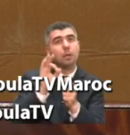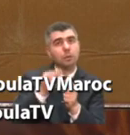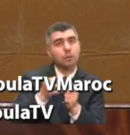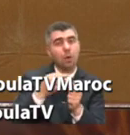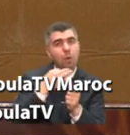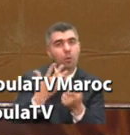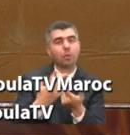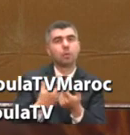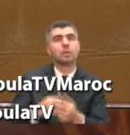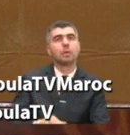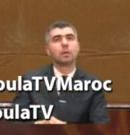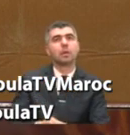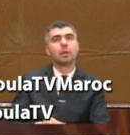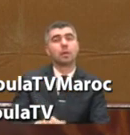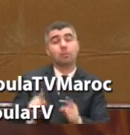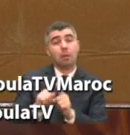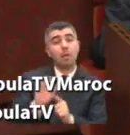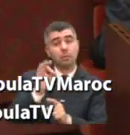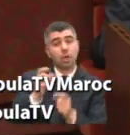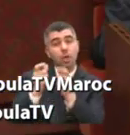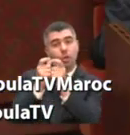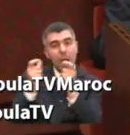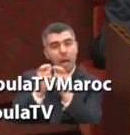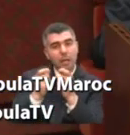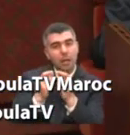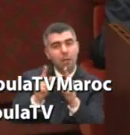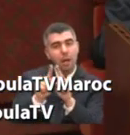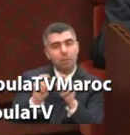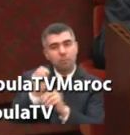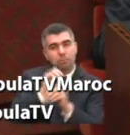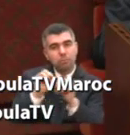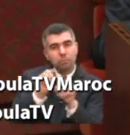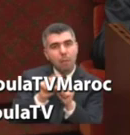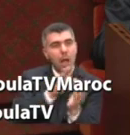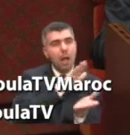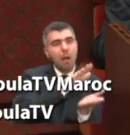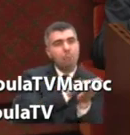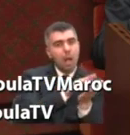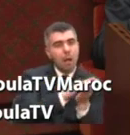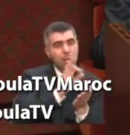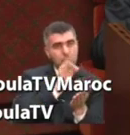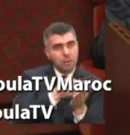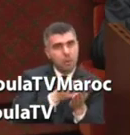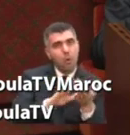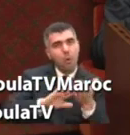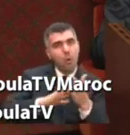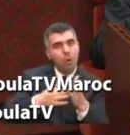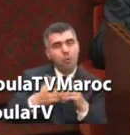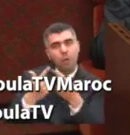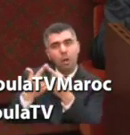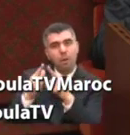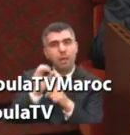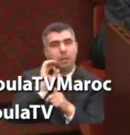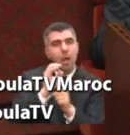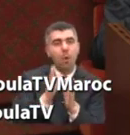كنقترحوا سيد الوزير أن خاصنا نشجعوا المقاولات والشركات باش دير المجال ديال التخزين، نفتحوا المجال التخزين تقوم فيه استثمارات